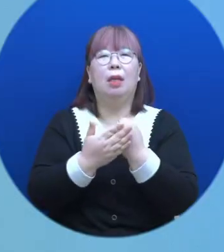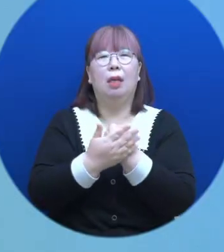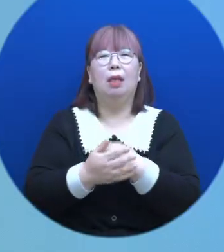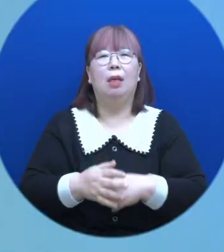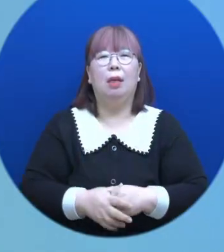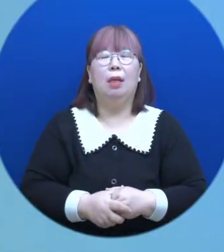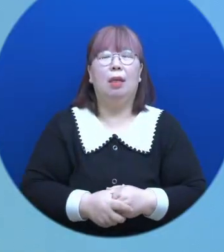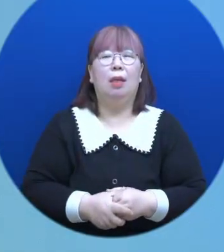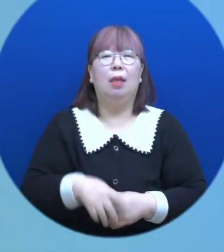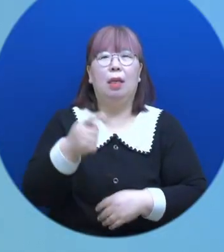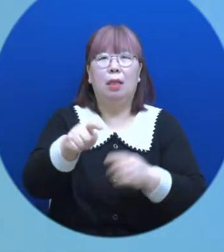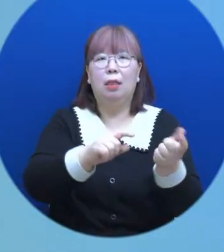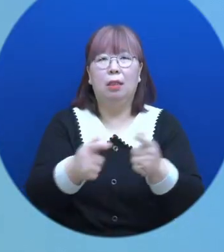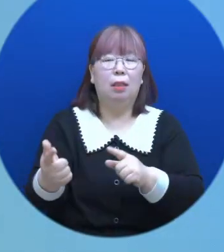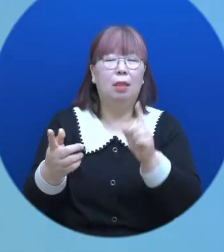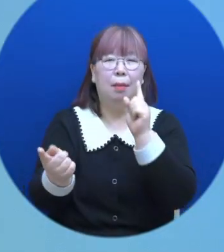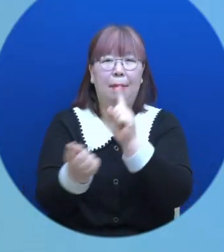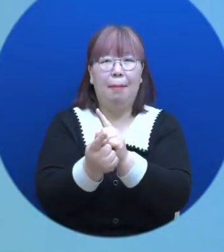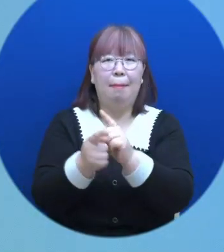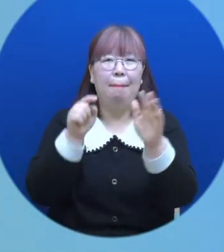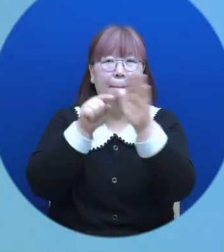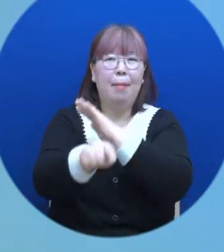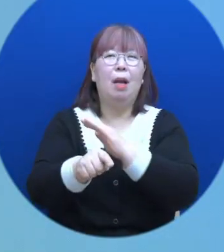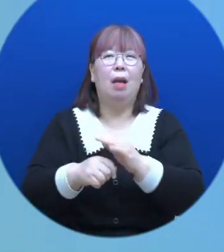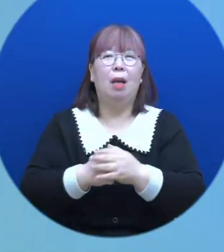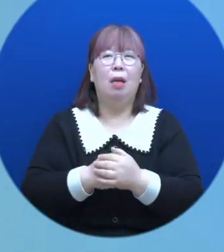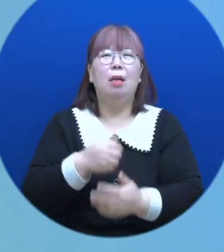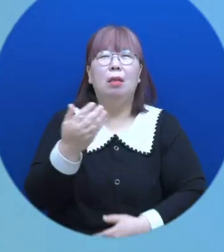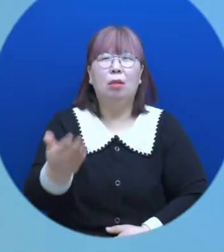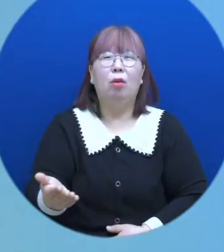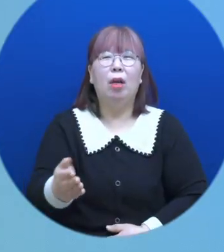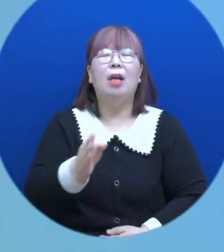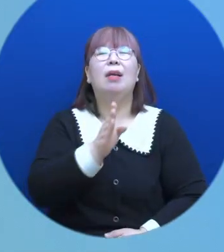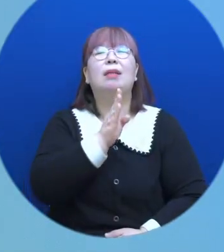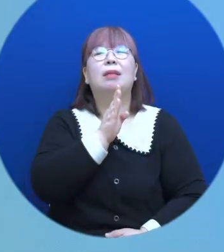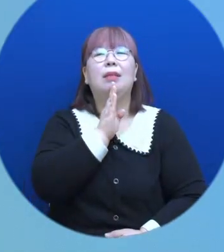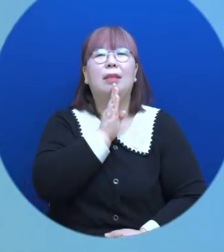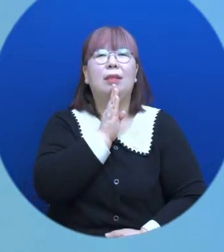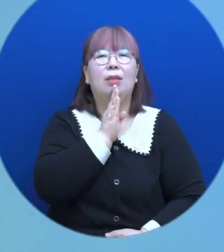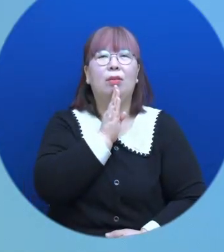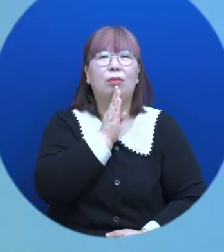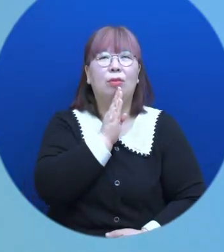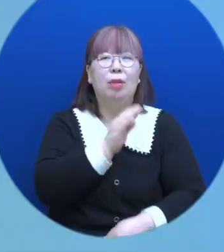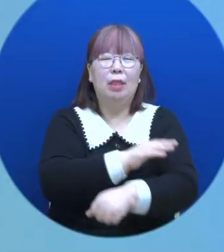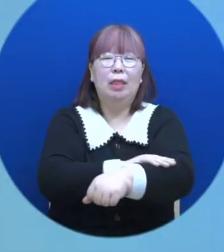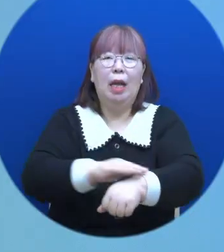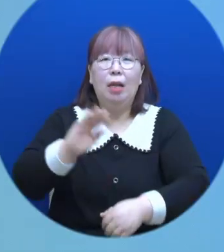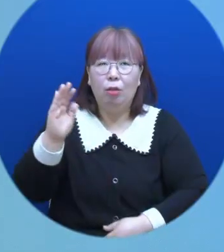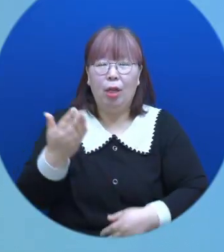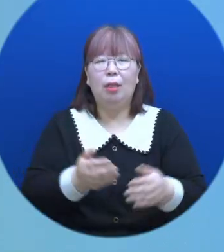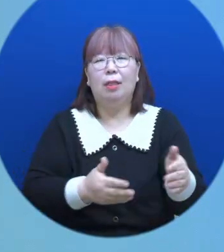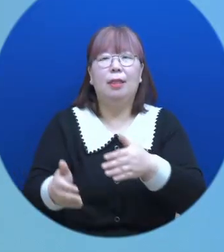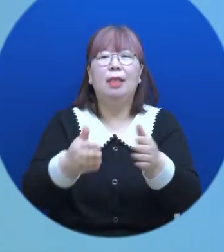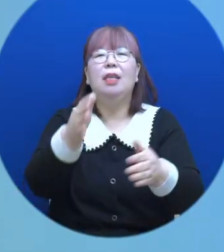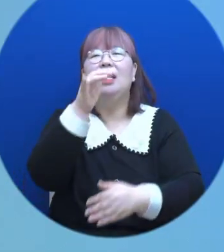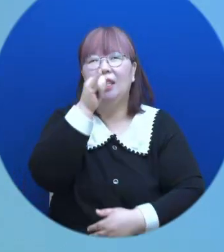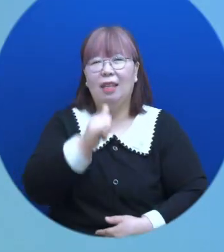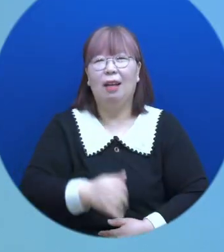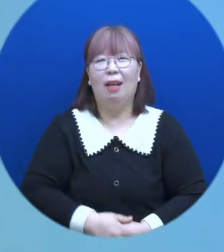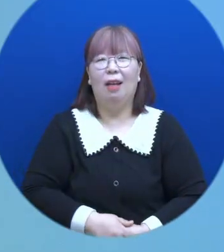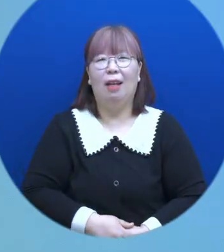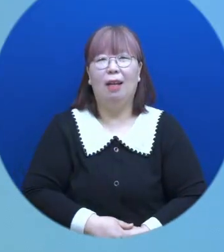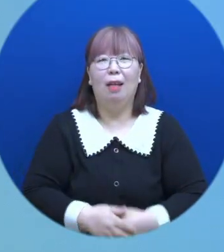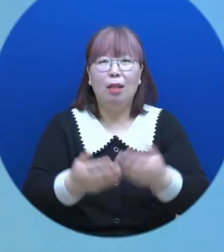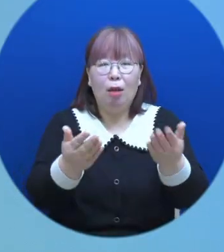그리고 그들에게 뭘 말씀합니까? 너희들이 진정으로 잘 되는 길이 있다.